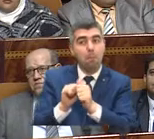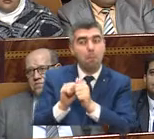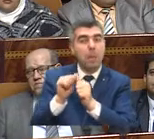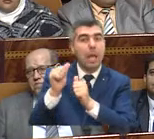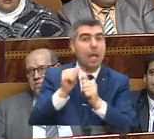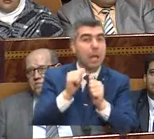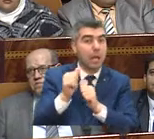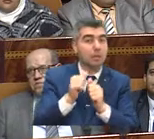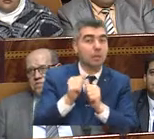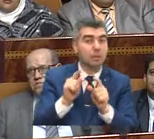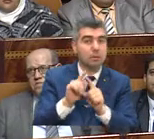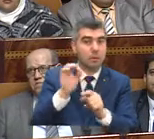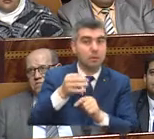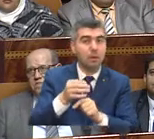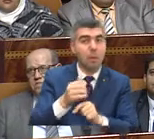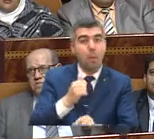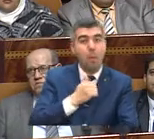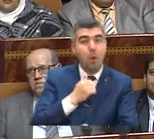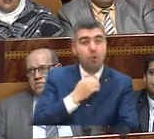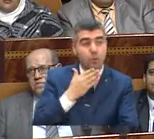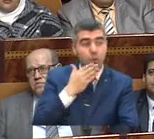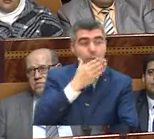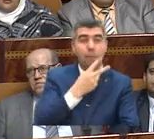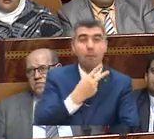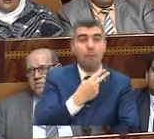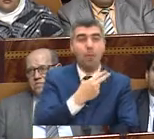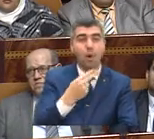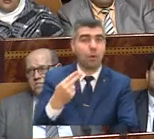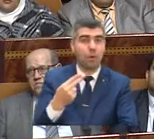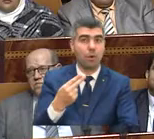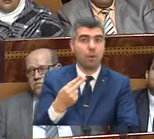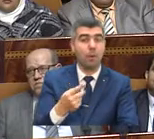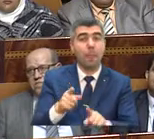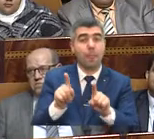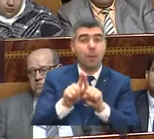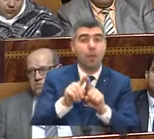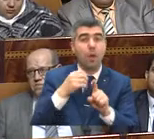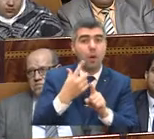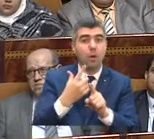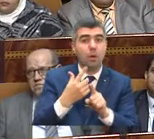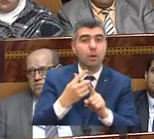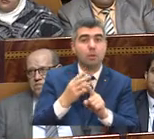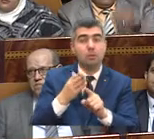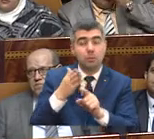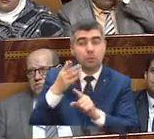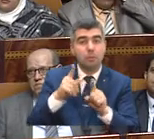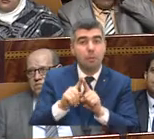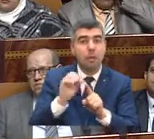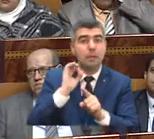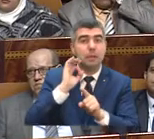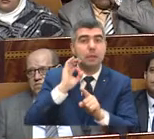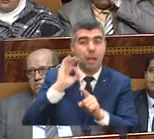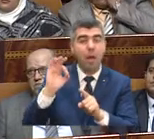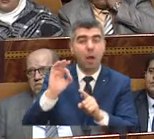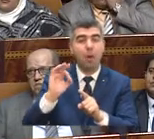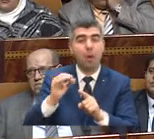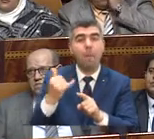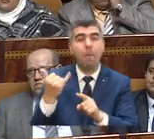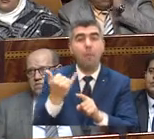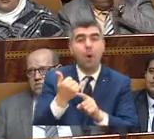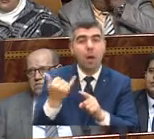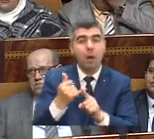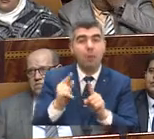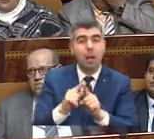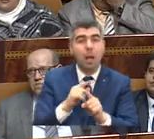ككل، لأنه يعني كذلك لابد من تفعيل الرسائل الرقمية بالنسبة للأعوان الشيوخ والمقدمين، لابد كذلك من إيجاد